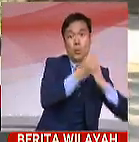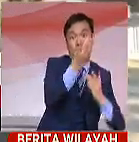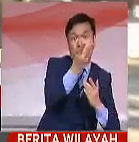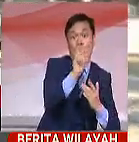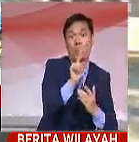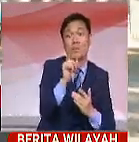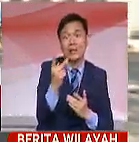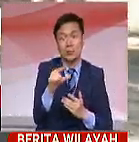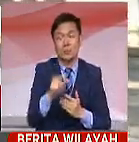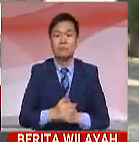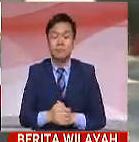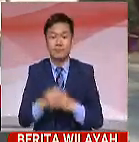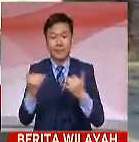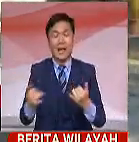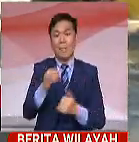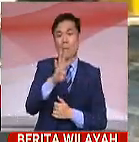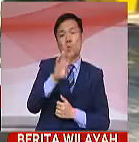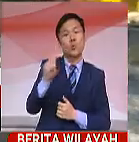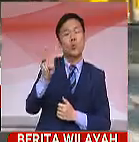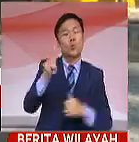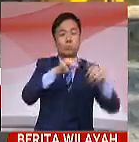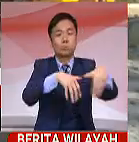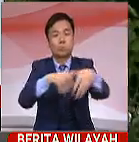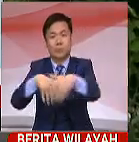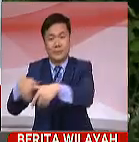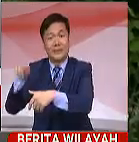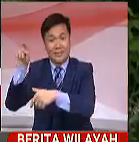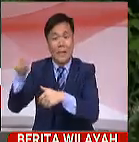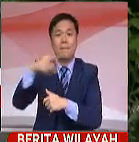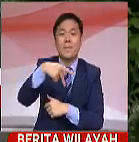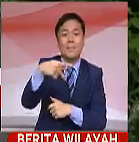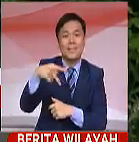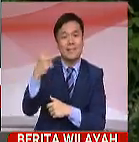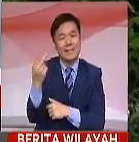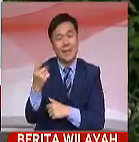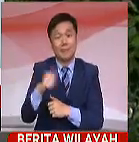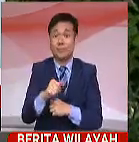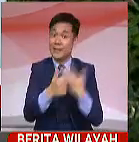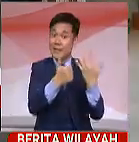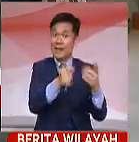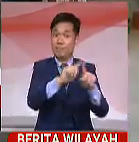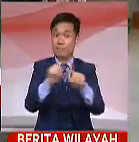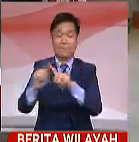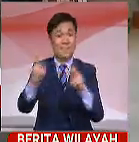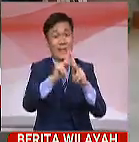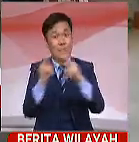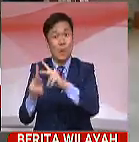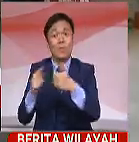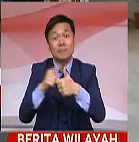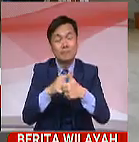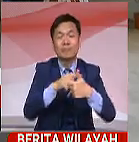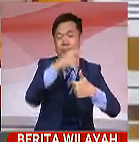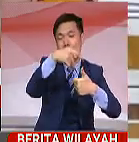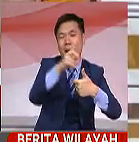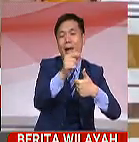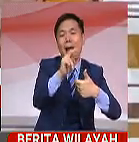Setakat ini 142 peserta pertubuhan peladang kawasan PPK mengusahakannya di 6 buah kampung iaitu di Kampung